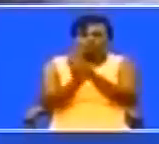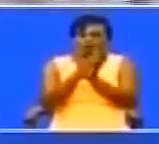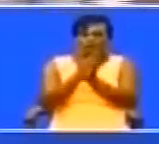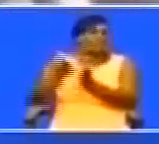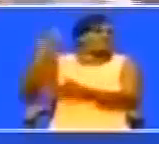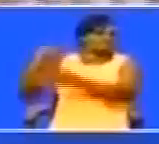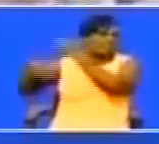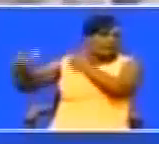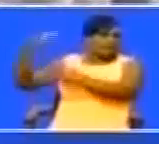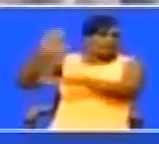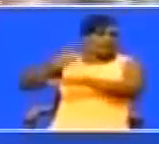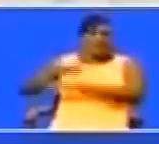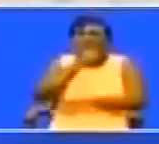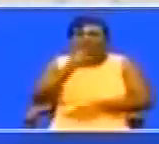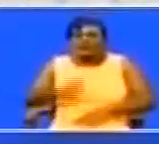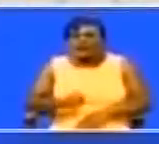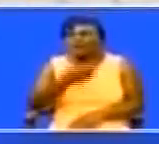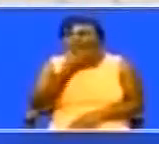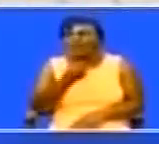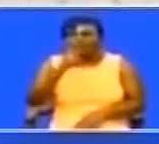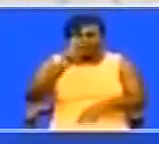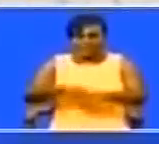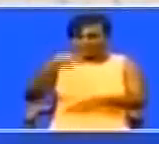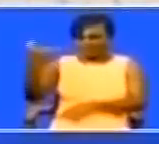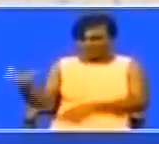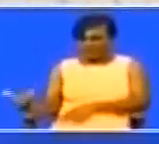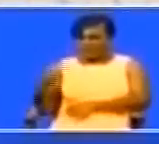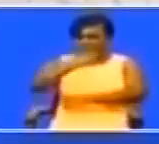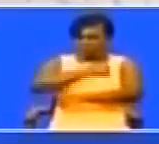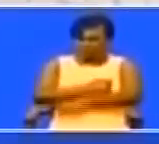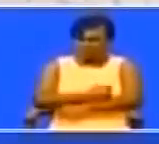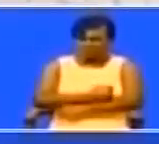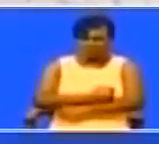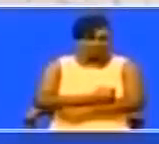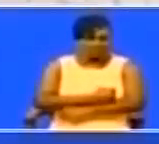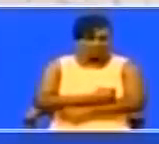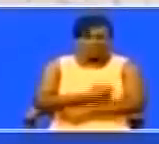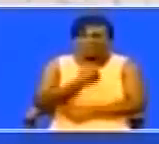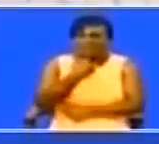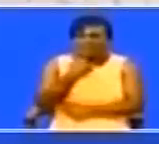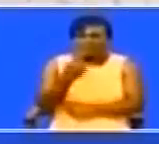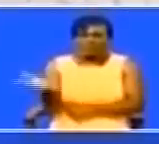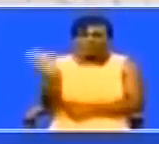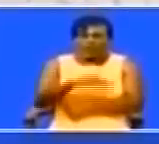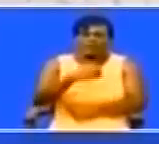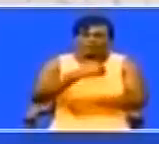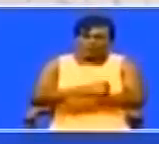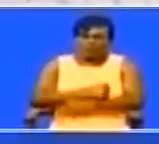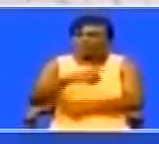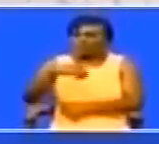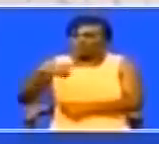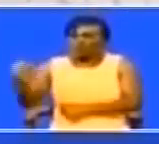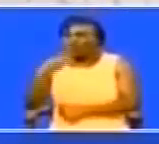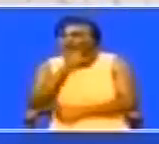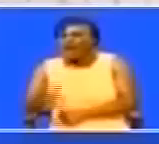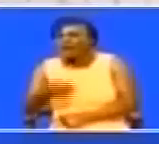za jadi kuhusu babu yao mkuu. Kisha wakati tukiwa ndogo tukiwa shule, alikuwa kipita tu shuleni, watoto wanasema babu ya